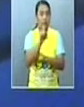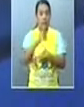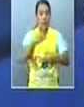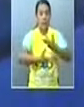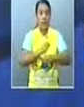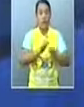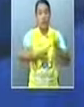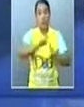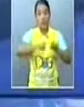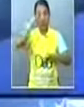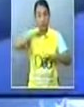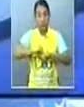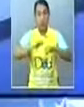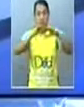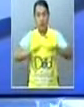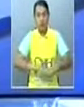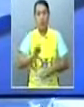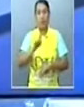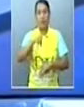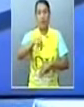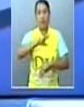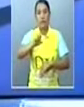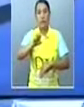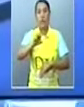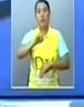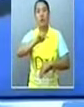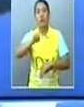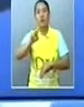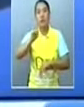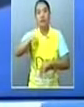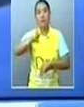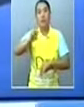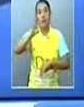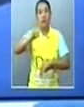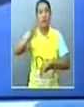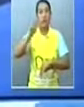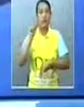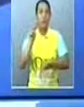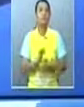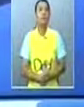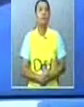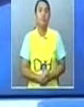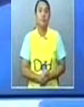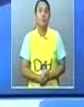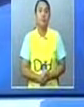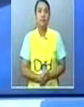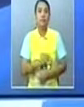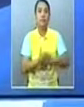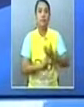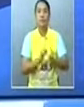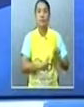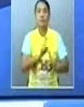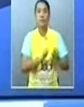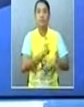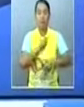ำอยู่สักประมาณ 1,300 ถึง 1,292 จุดนะคะซึ่งในช่วงระยะเวลานั้นจะเห็นว่าตลาดหุ้นนั้นมีแรงเท